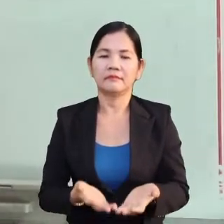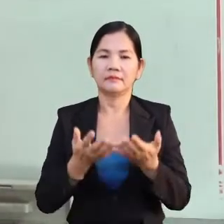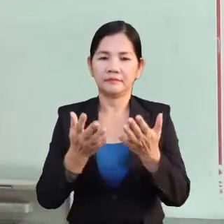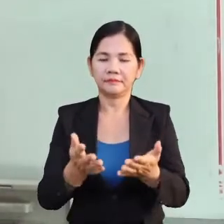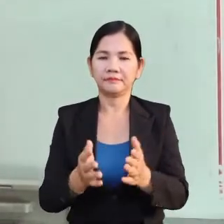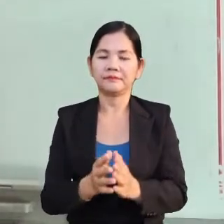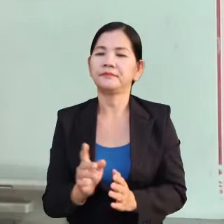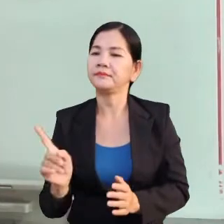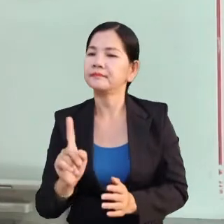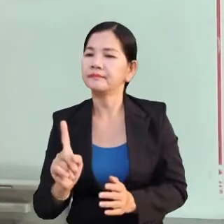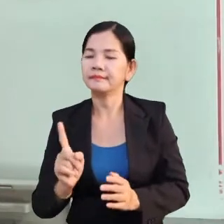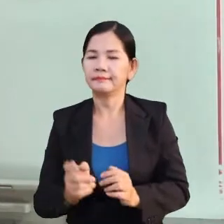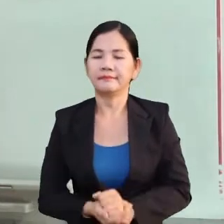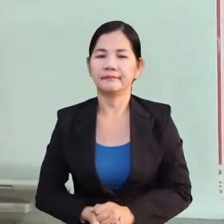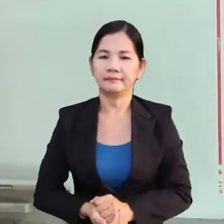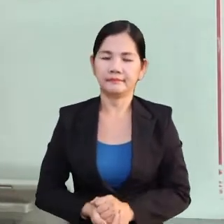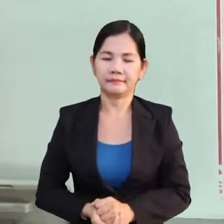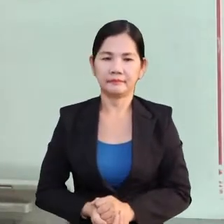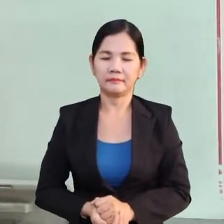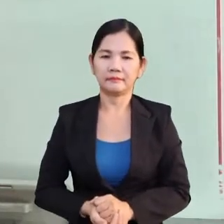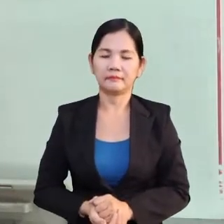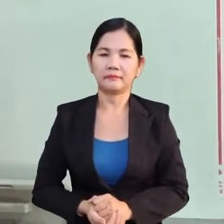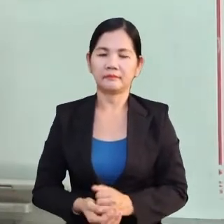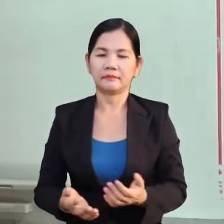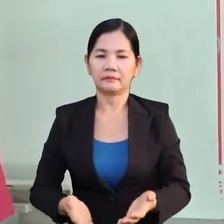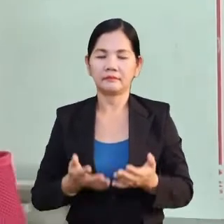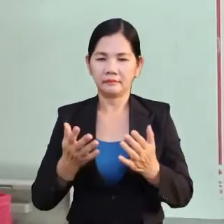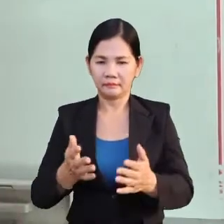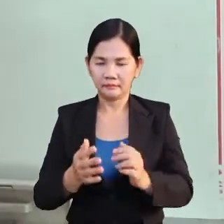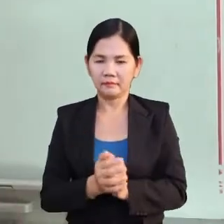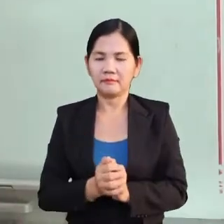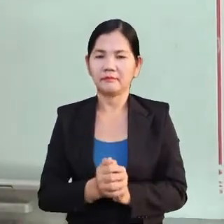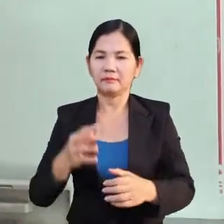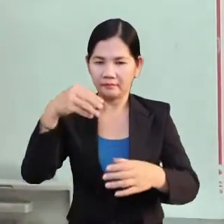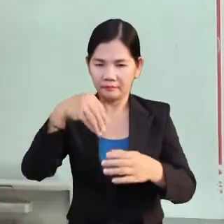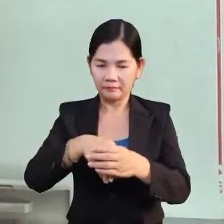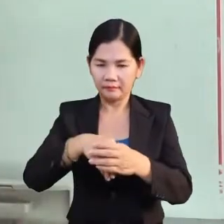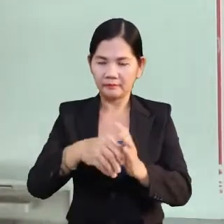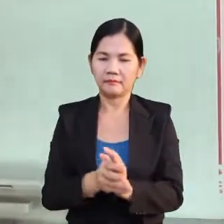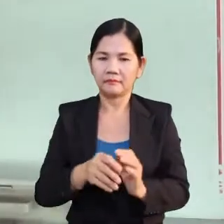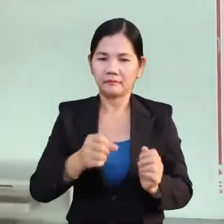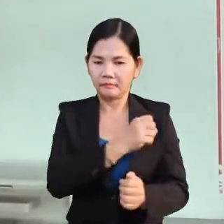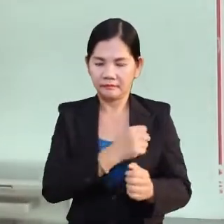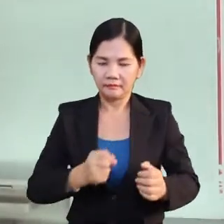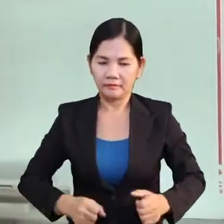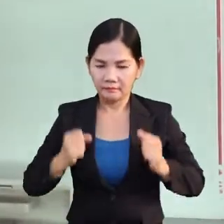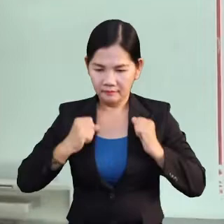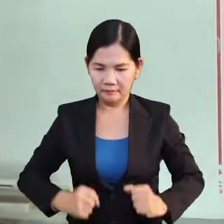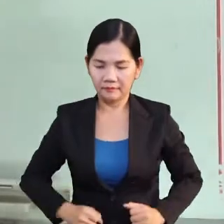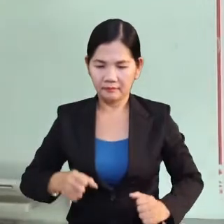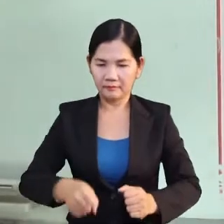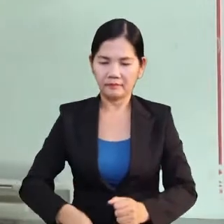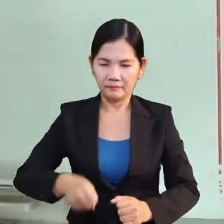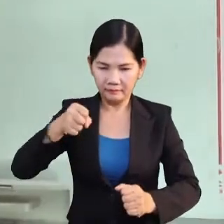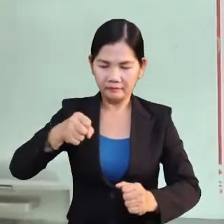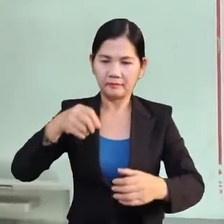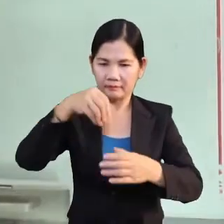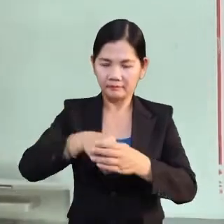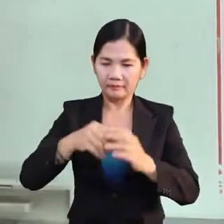កន្លែងណាកូនចាគឺដាក់នៅក្នុងកាតាបរបស់កូននេះចាអញ្ចឹងគឺកូនដាក់នៅ